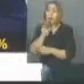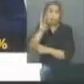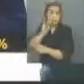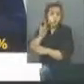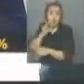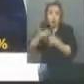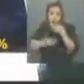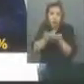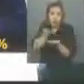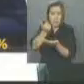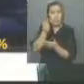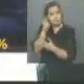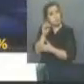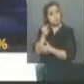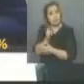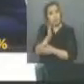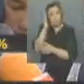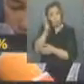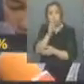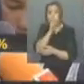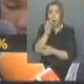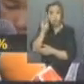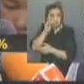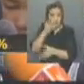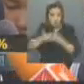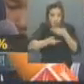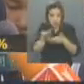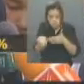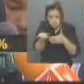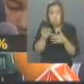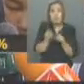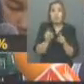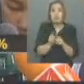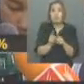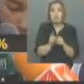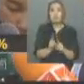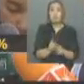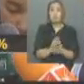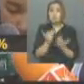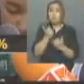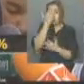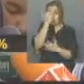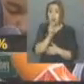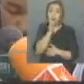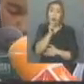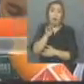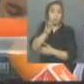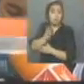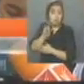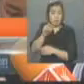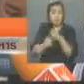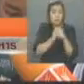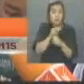าหารสัตว์ปีนี้จะปรับตัวเพิ่มขึ้นเช่นกัน คือแนวโน้มโดยภาพรวมวันนี้อาหารสัตว์เราคาดการณ์ว่าปี55ปี